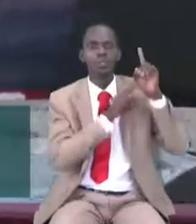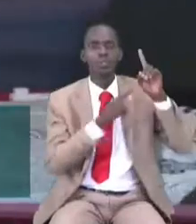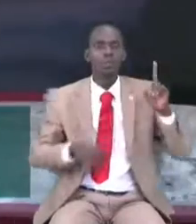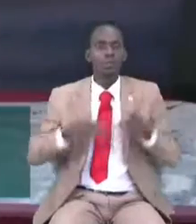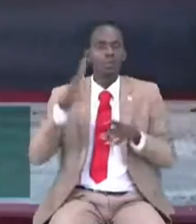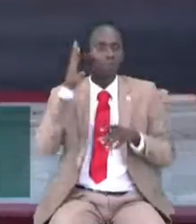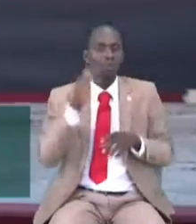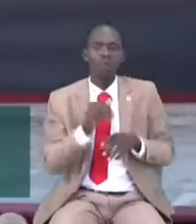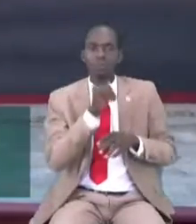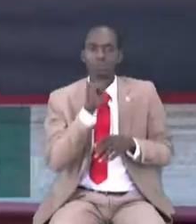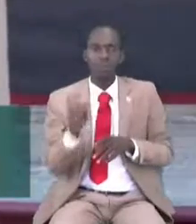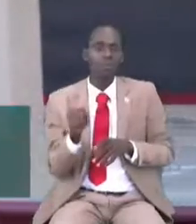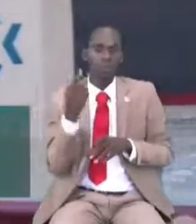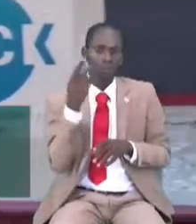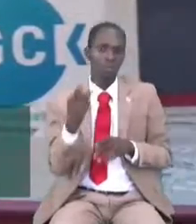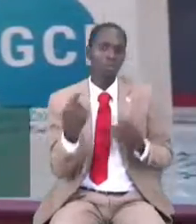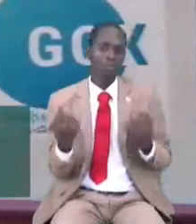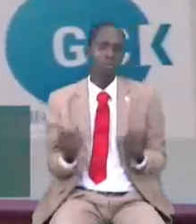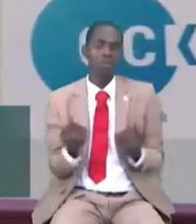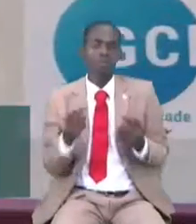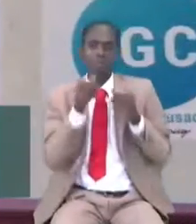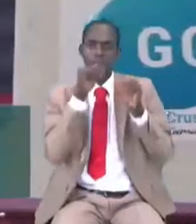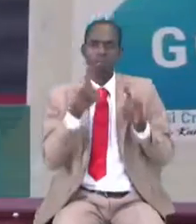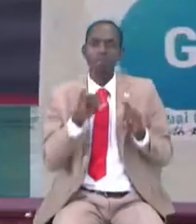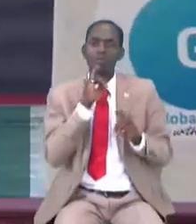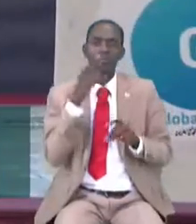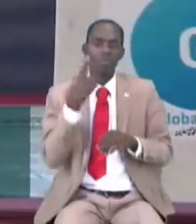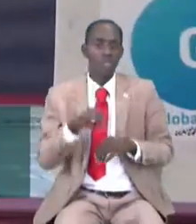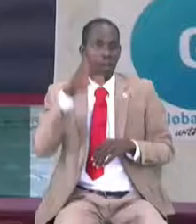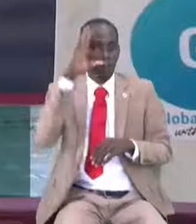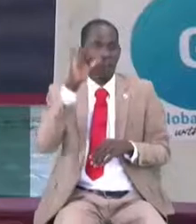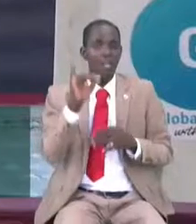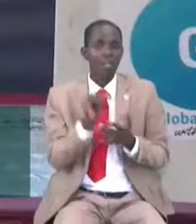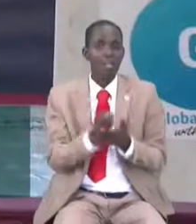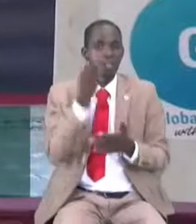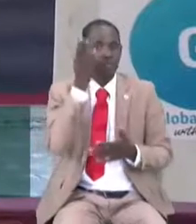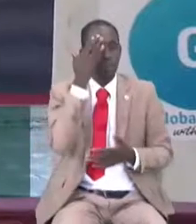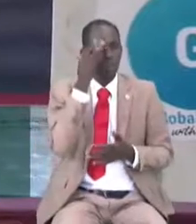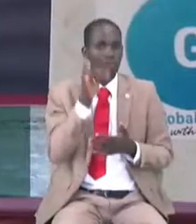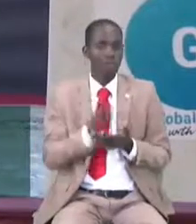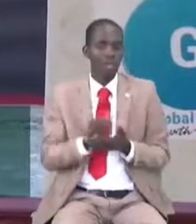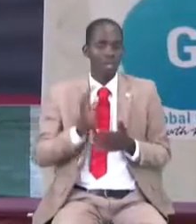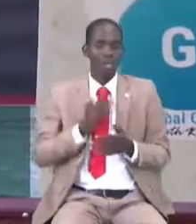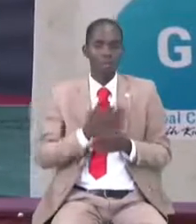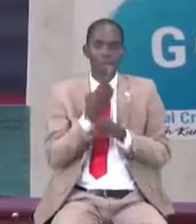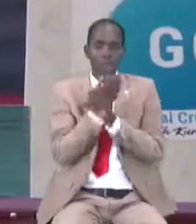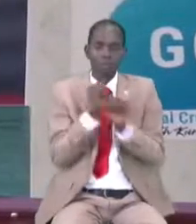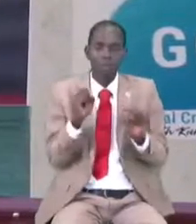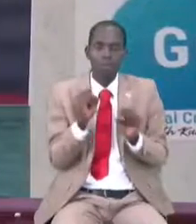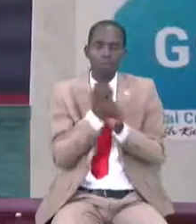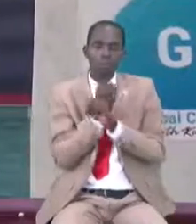Qui sait que notre rédemption, notre salut est en Christ et il rejette